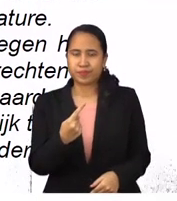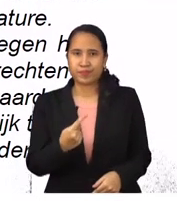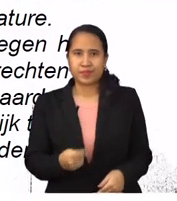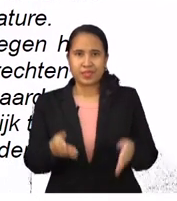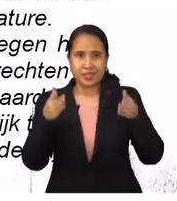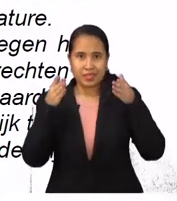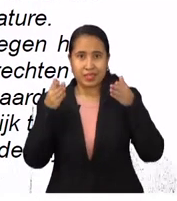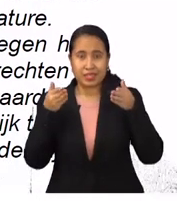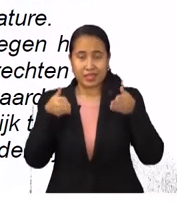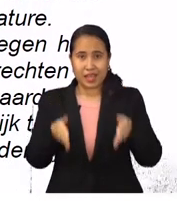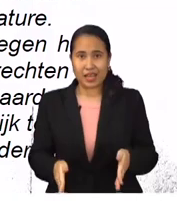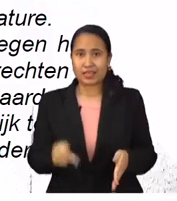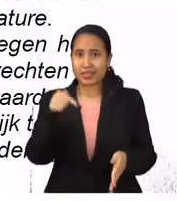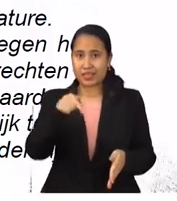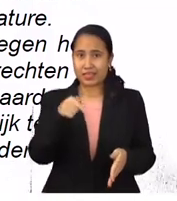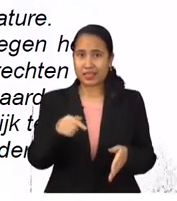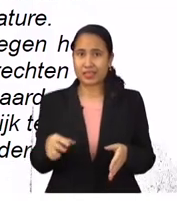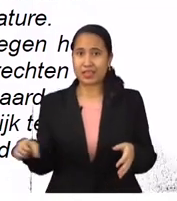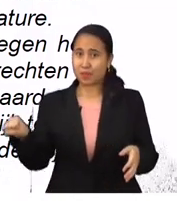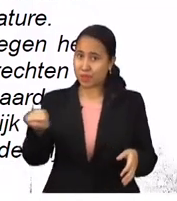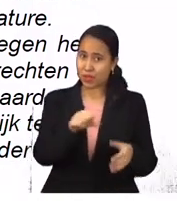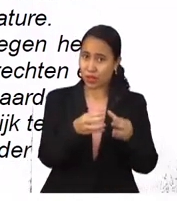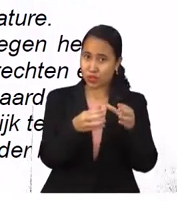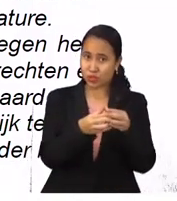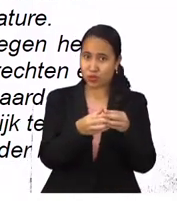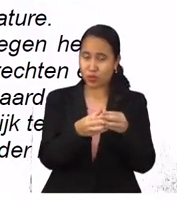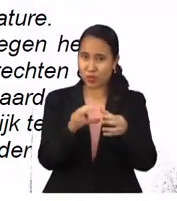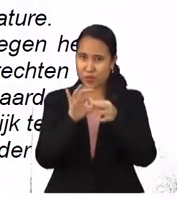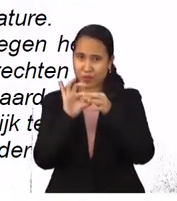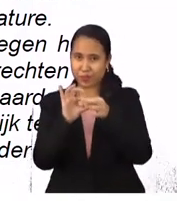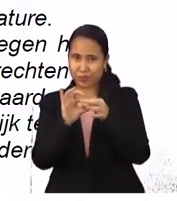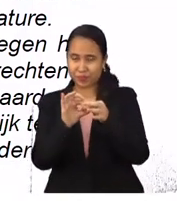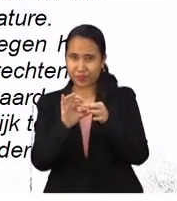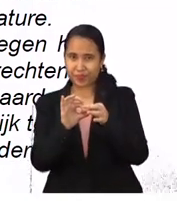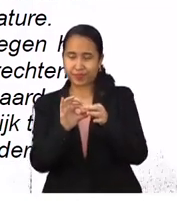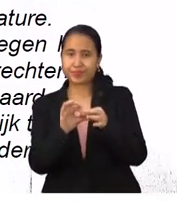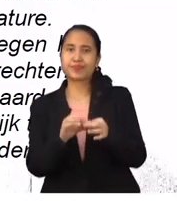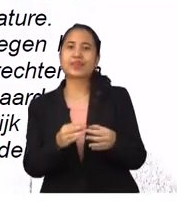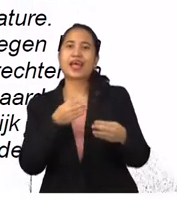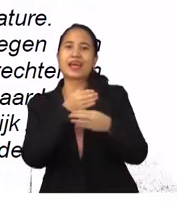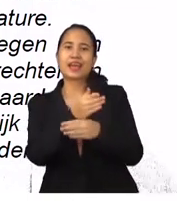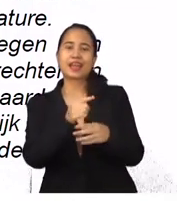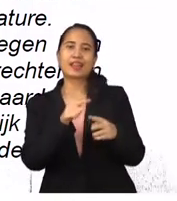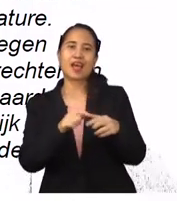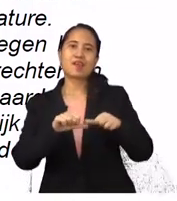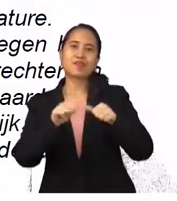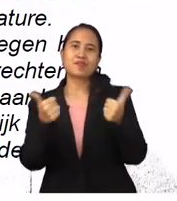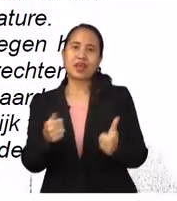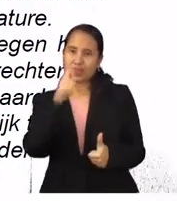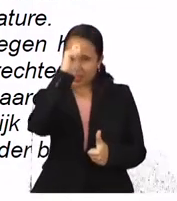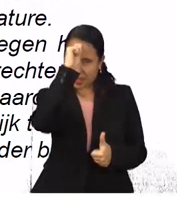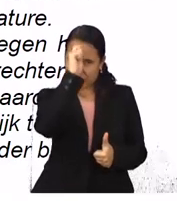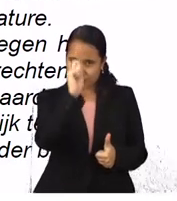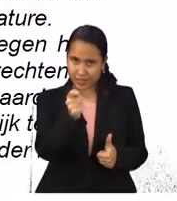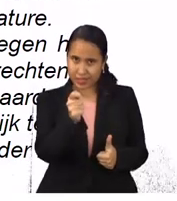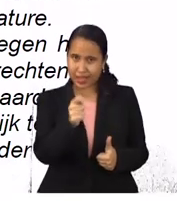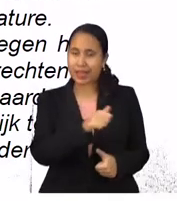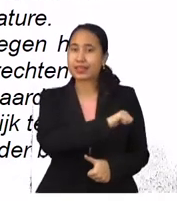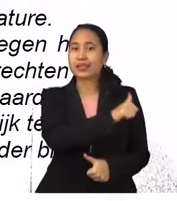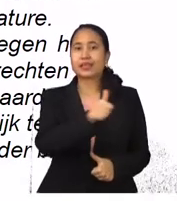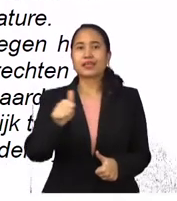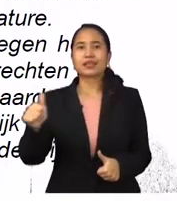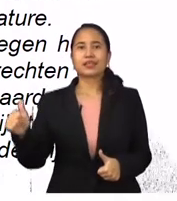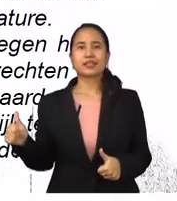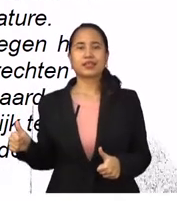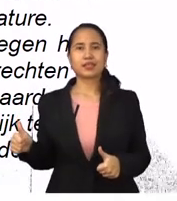die partij zijn bij dit verdrag verbinden zich de hierin erkende rechten en vrijheden te eerbiedigen en een ieder